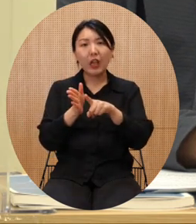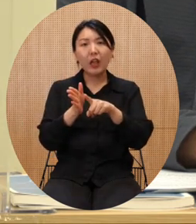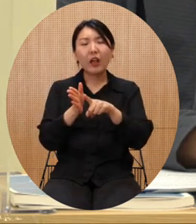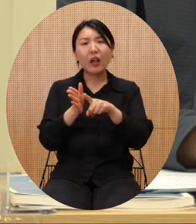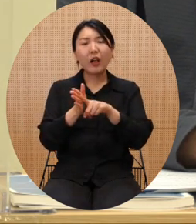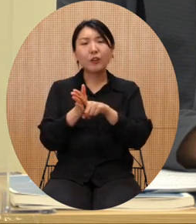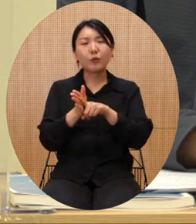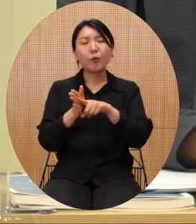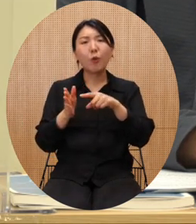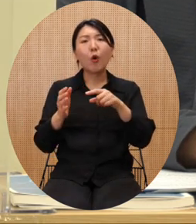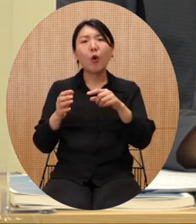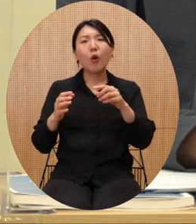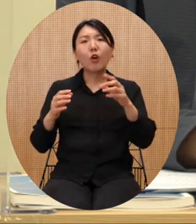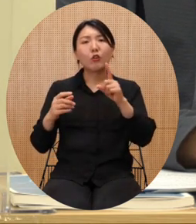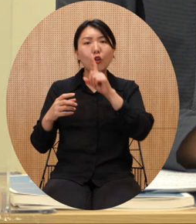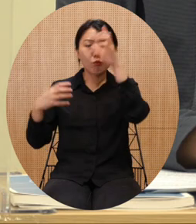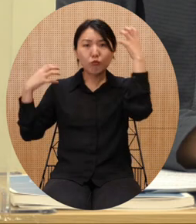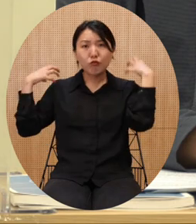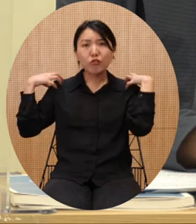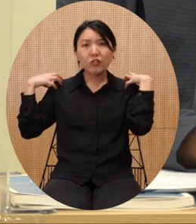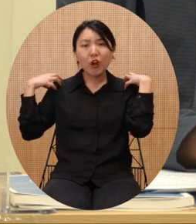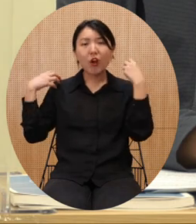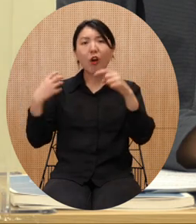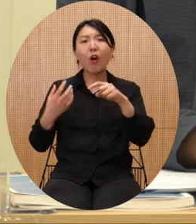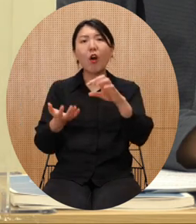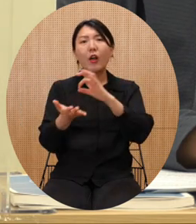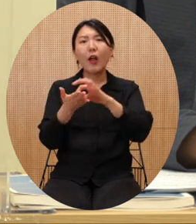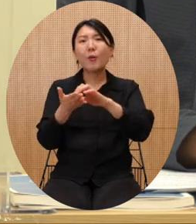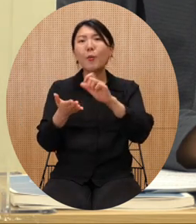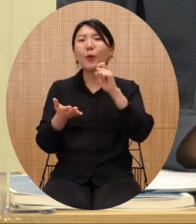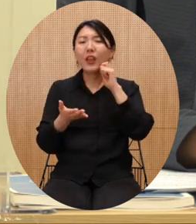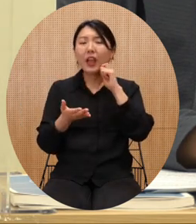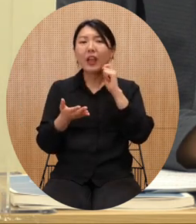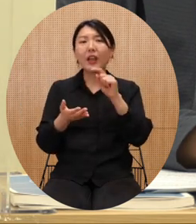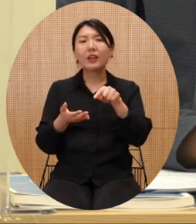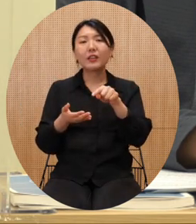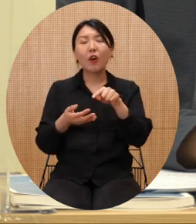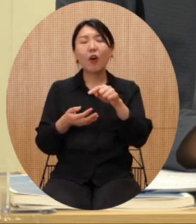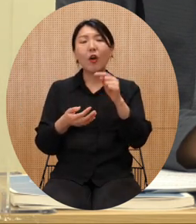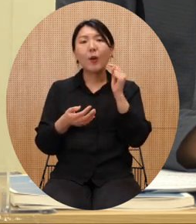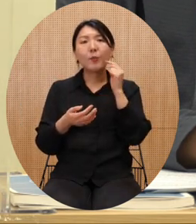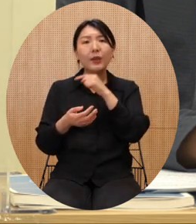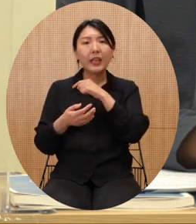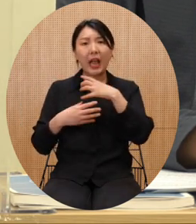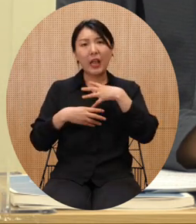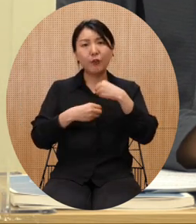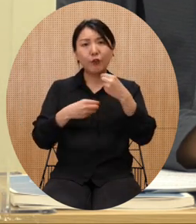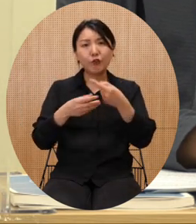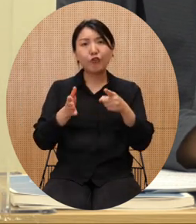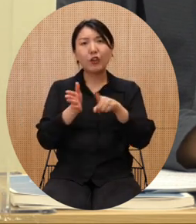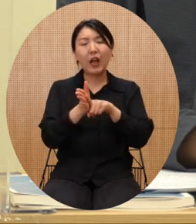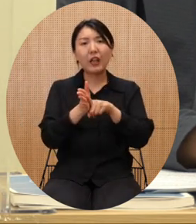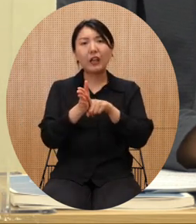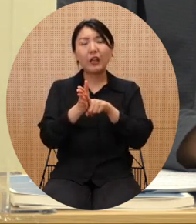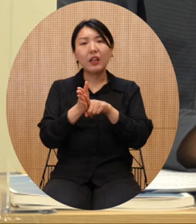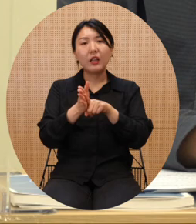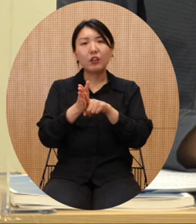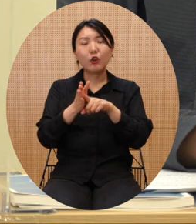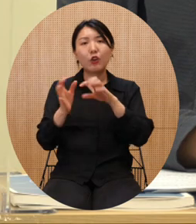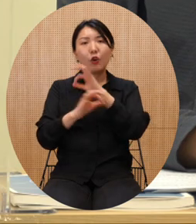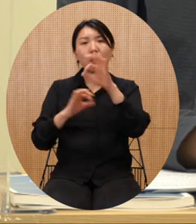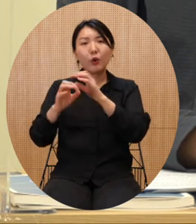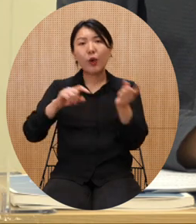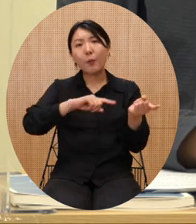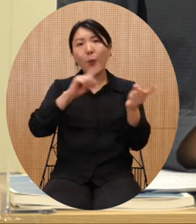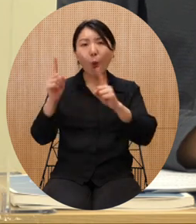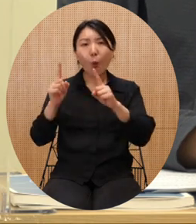상품을 이용을 할 수가 없습니다. 그래서 이들 가구에게 채무조정 제도 안내 및 지원을 하여